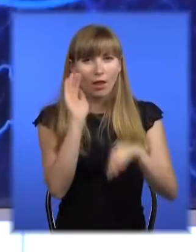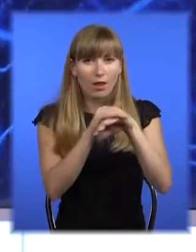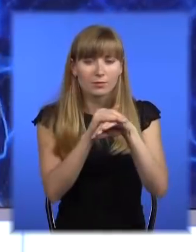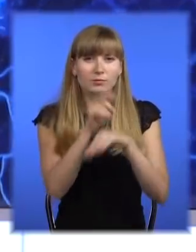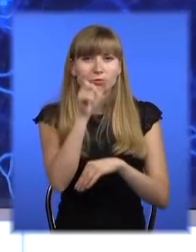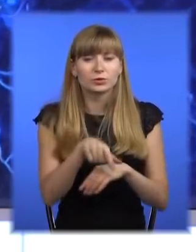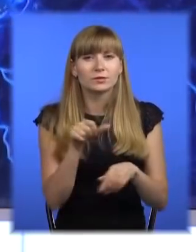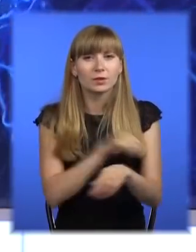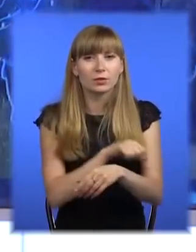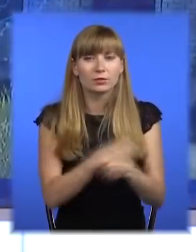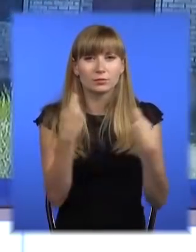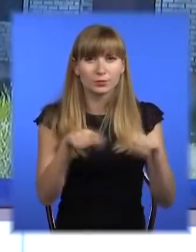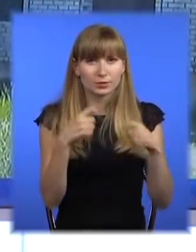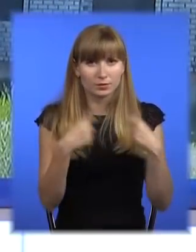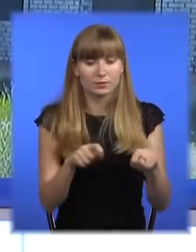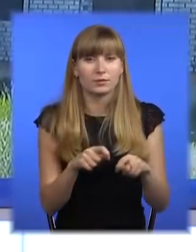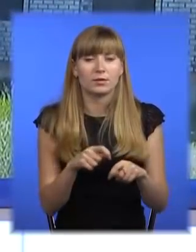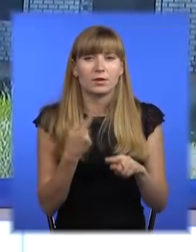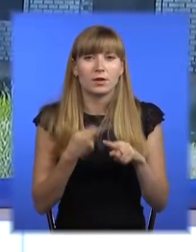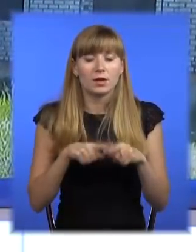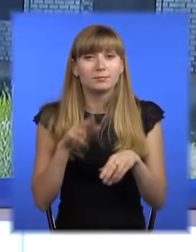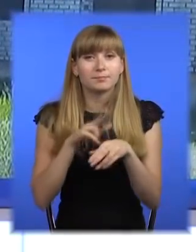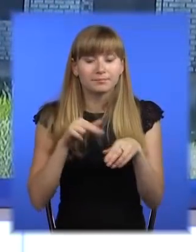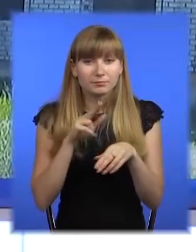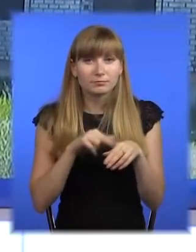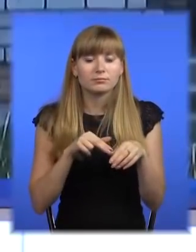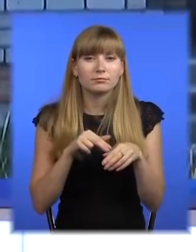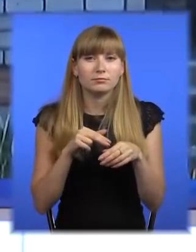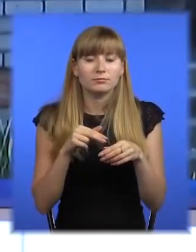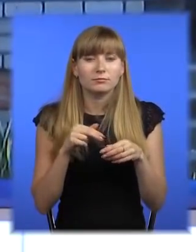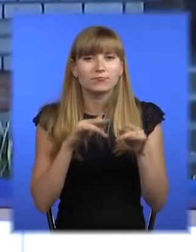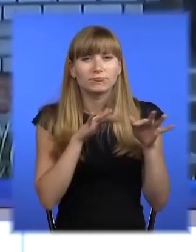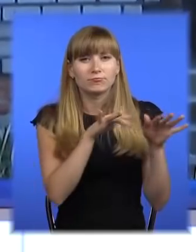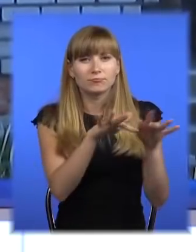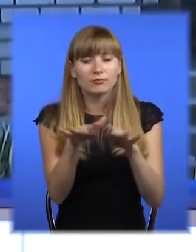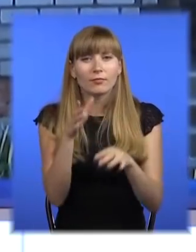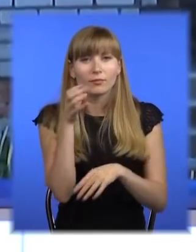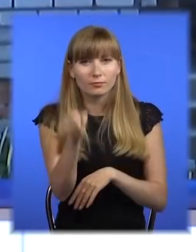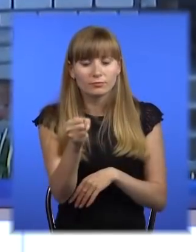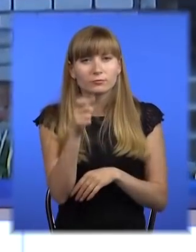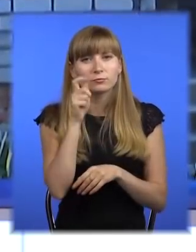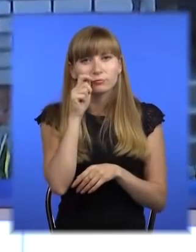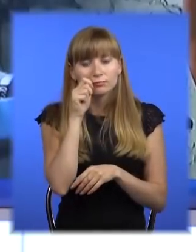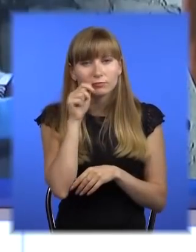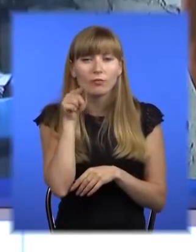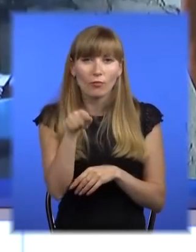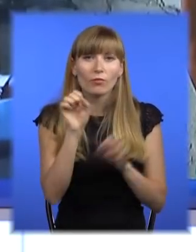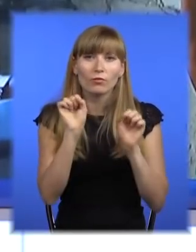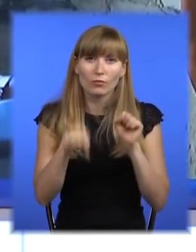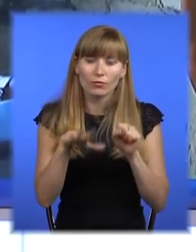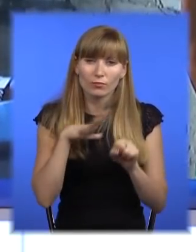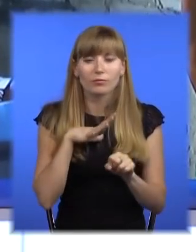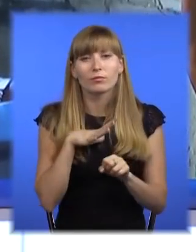Викрили драг-дилера. 6 липня у Довинцевському районі в рамках спецоперації «МАК-2018» правоохоронці